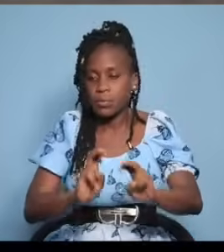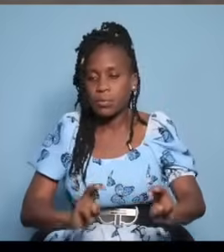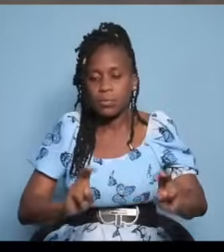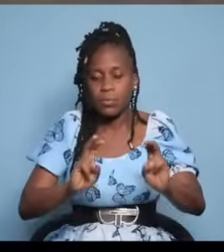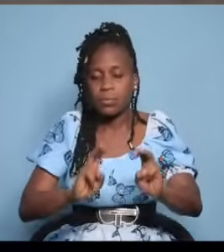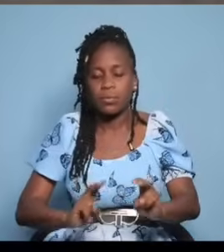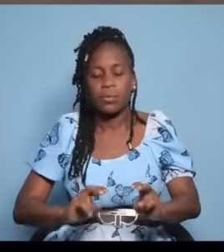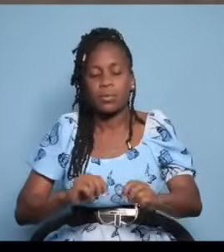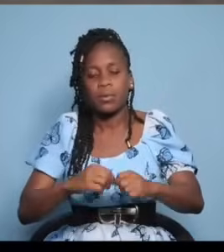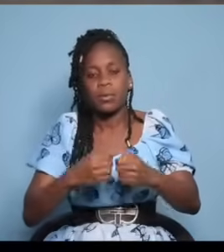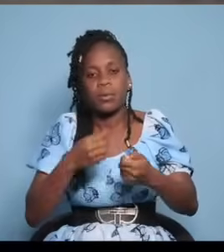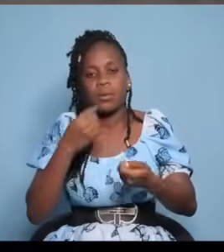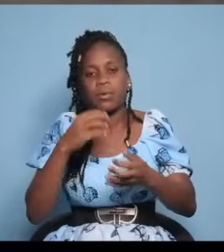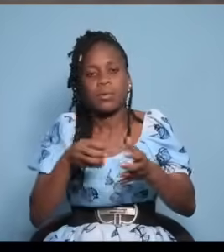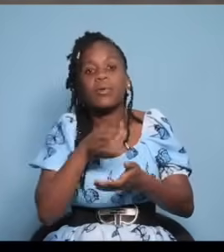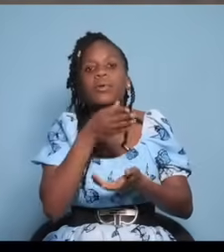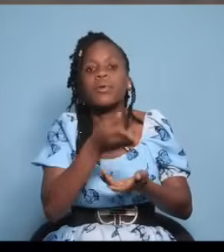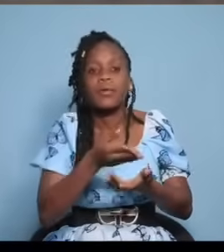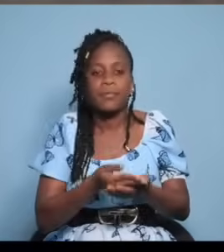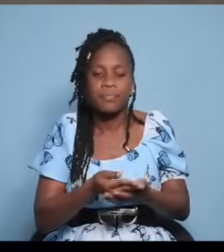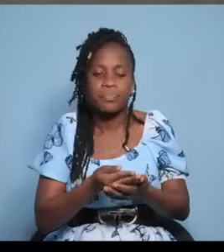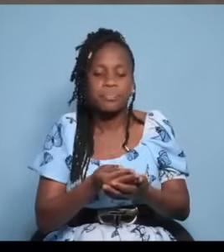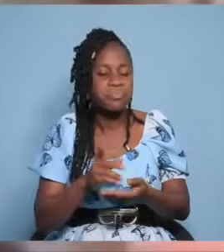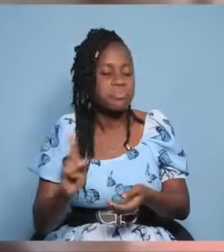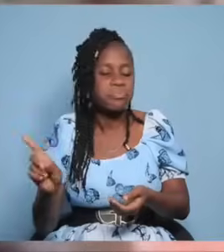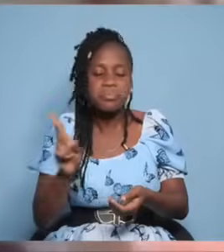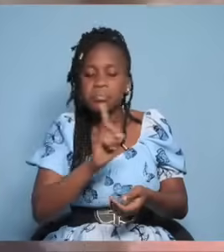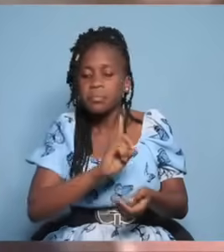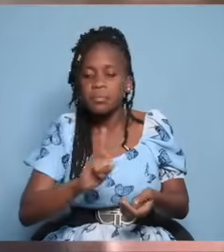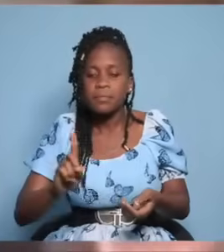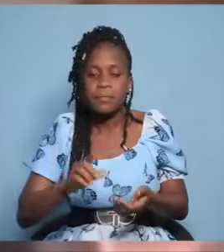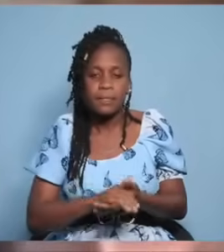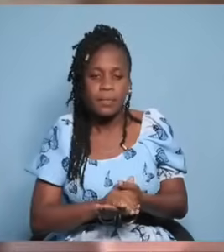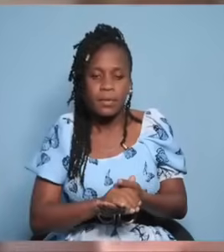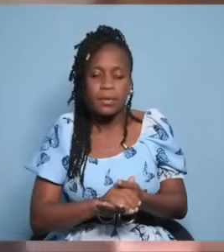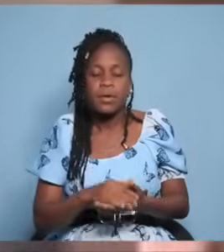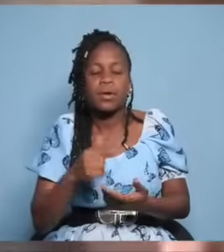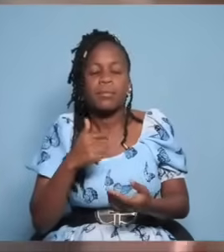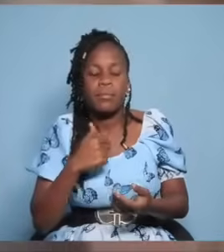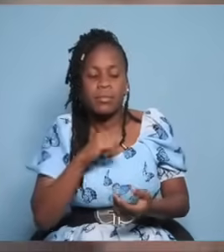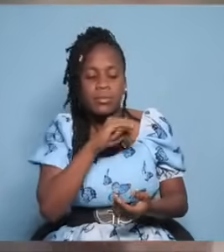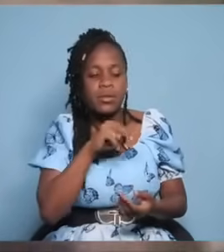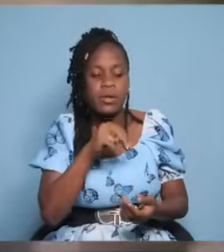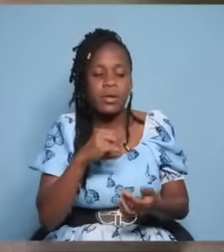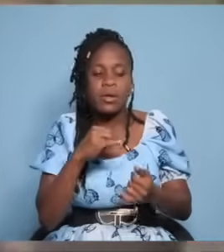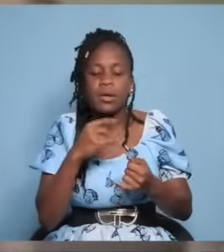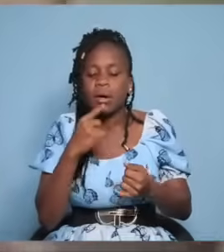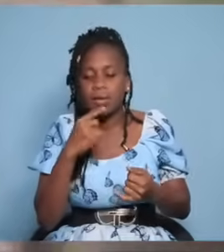So John Garang de maybe akasema haiwezekani. Siwezi na hamwezi